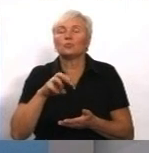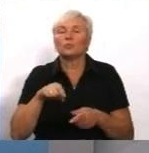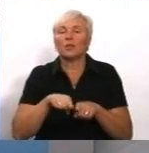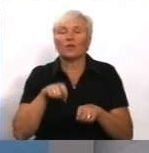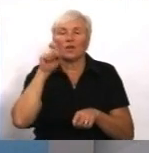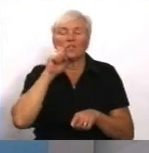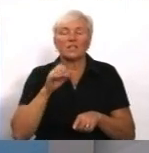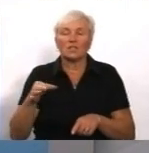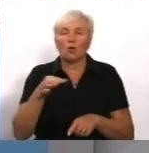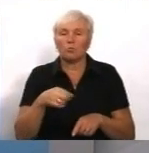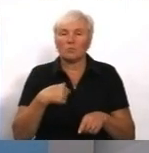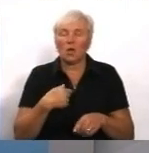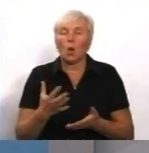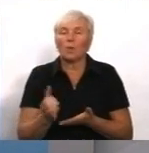експертизу,